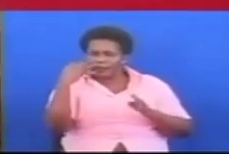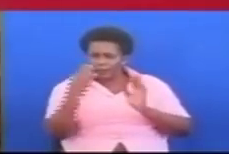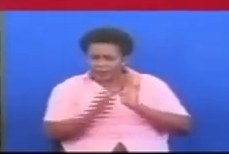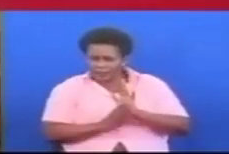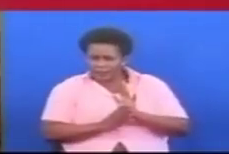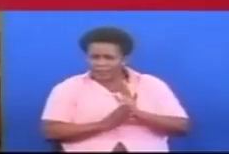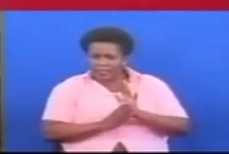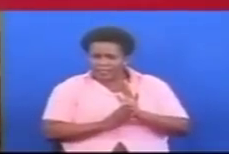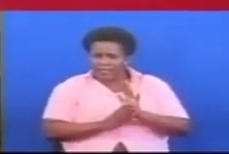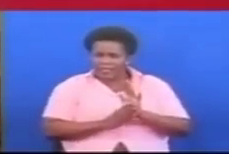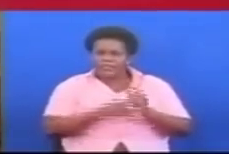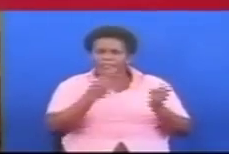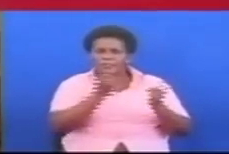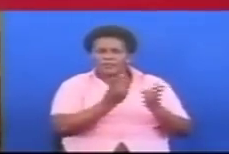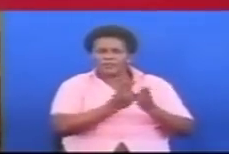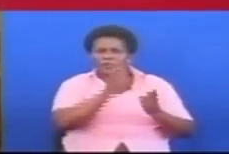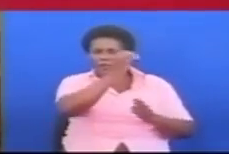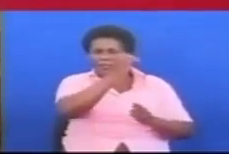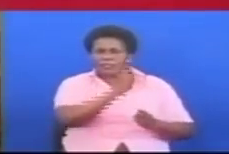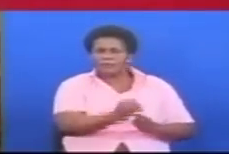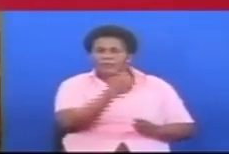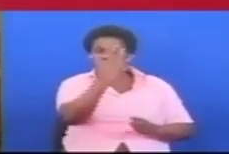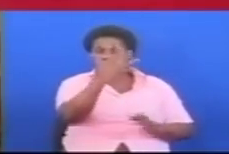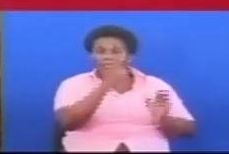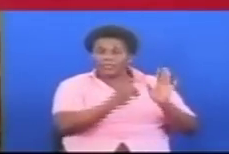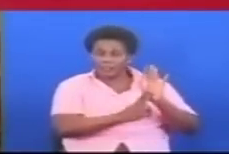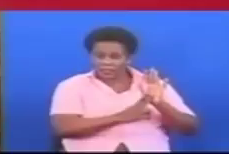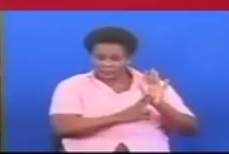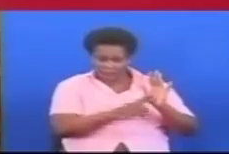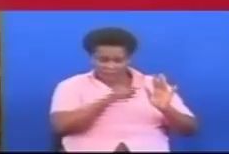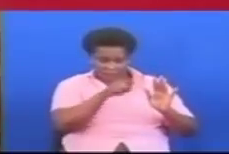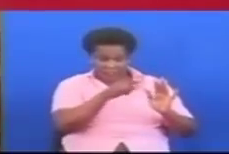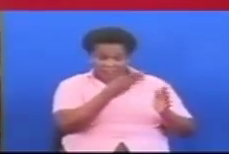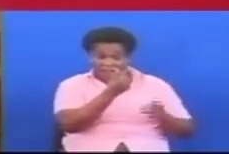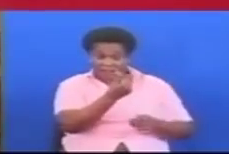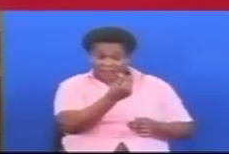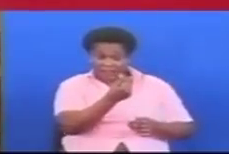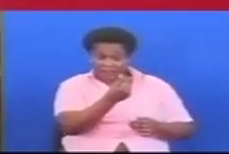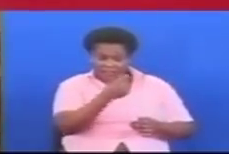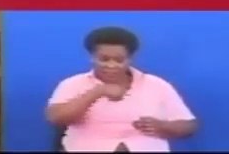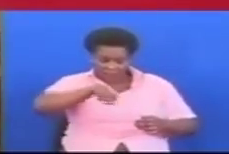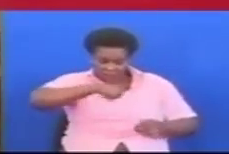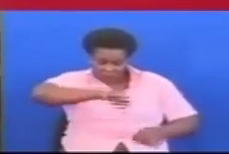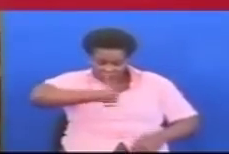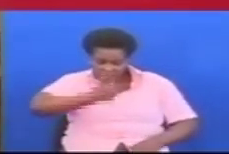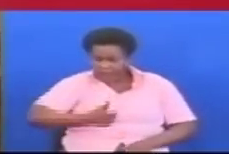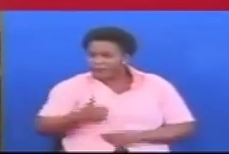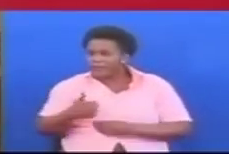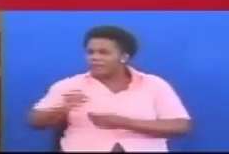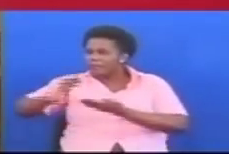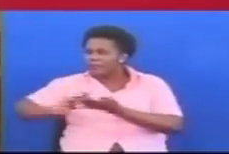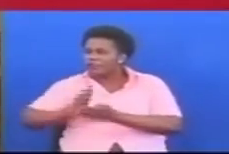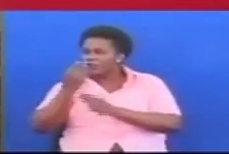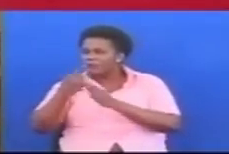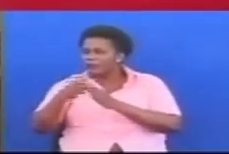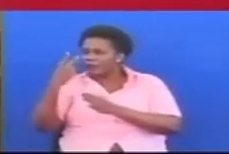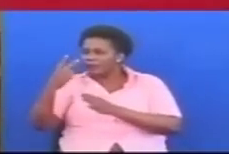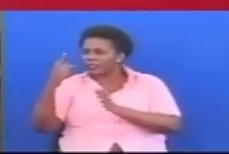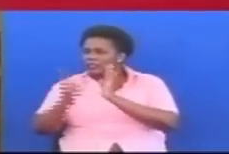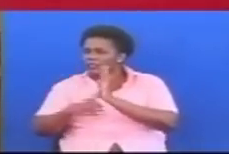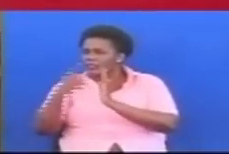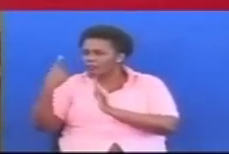349,449,000 sawa na 57% ni fedha za ndani, na shilingi bilioni